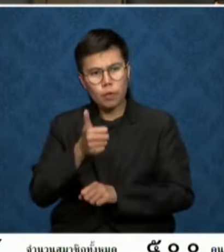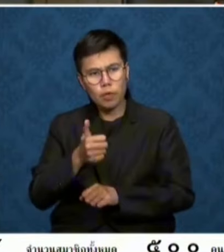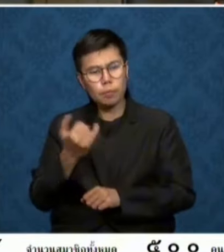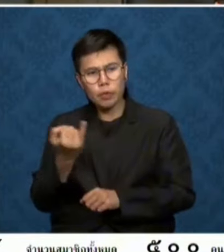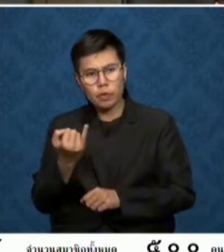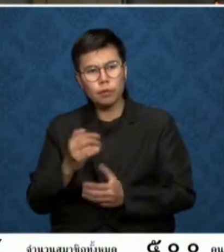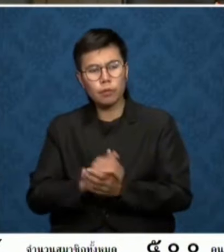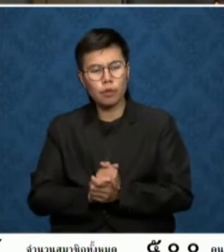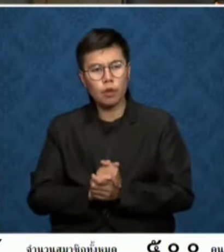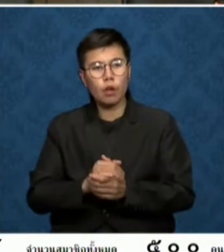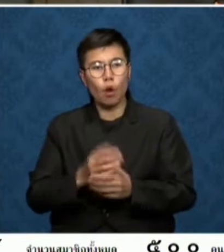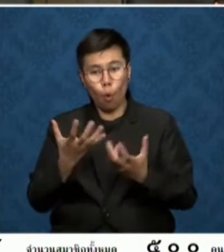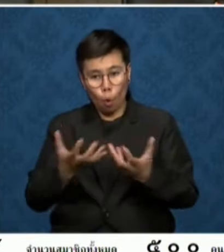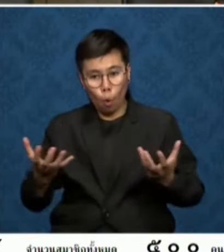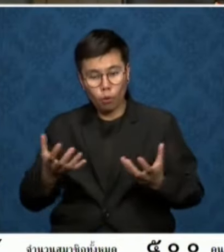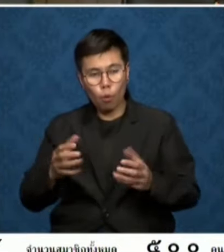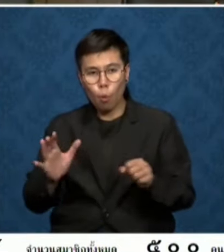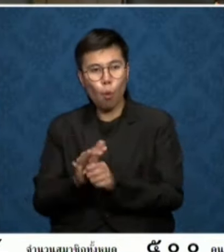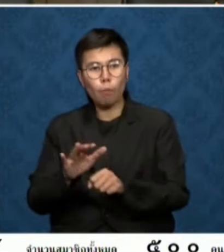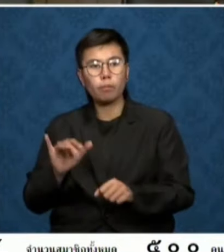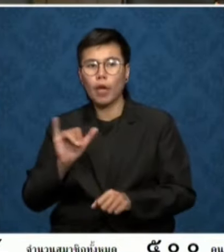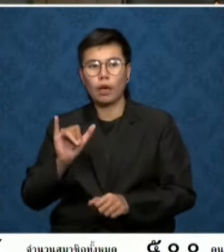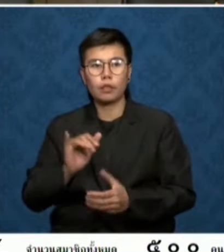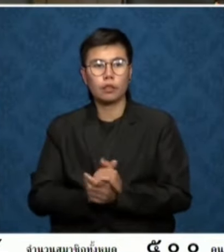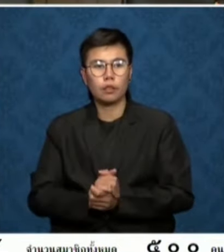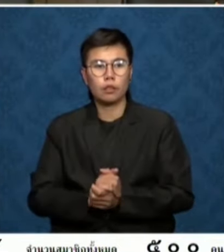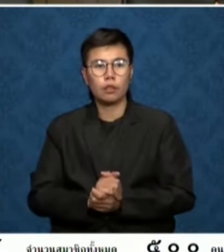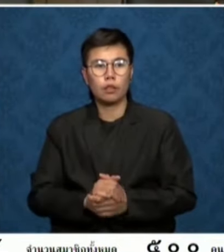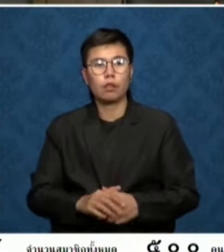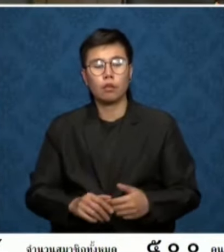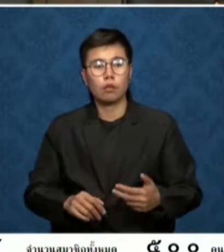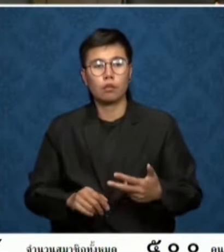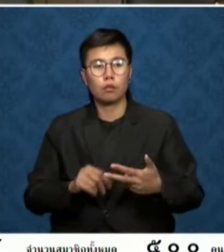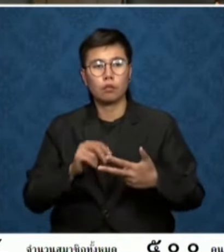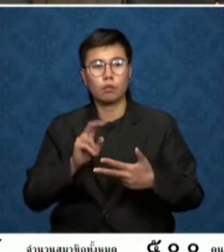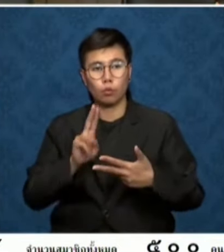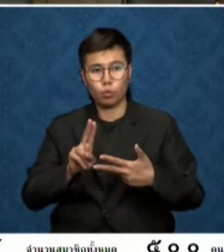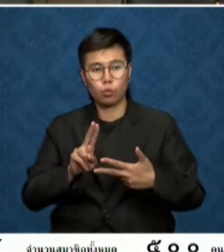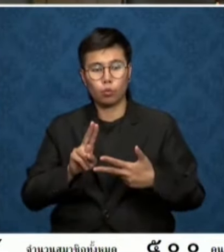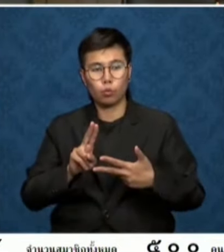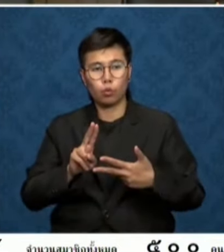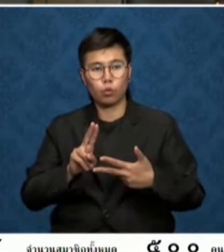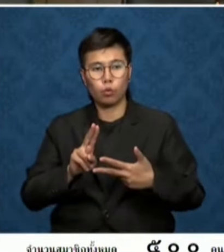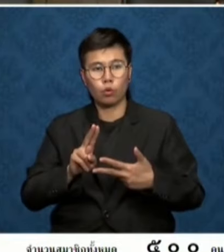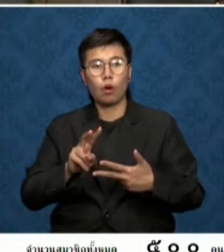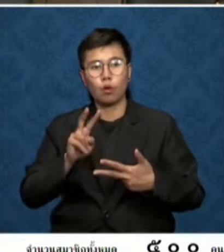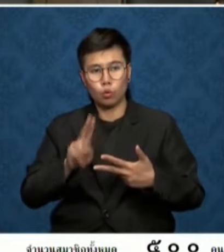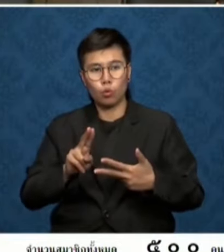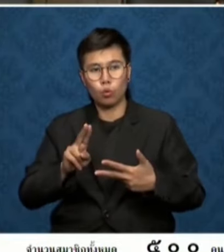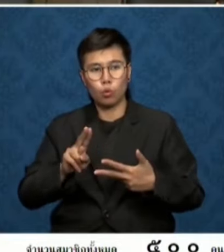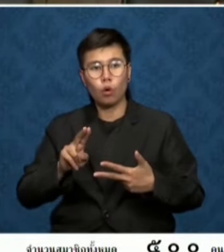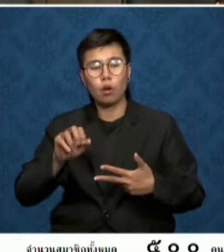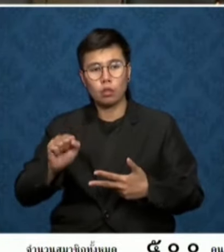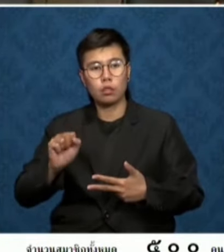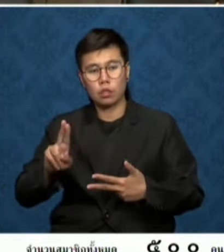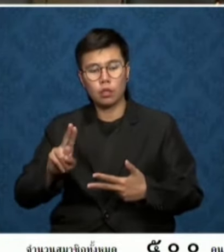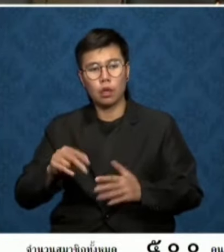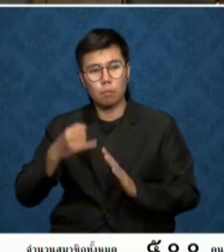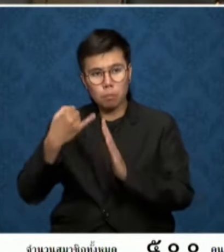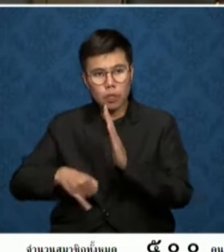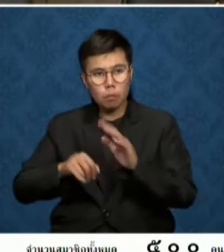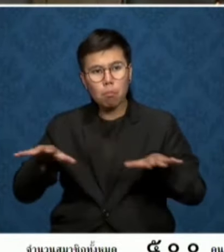ถึงค่าครุภัณฑ์ต่างๆนะครับต่อมาครับตัว U คืออะไรครับ U คือคำว่า unusual ซึ่งก็แปลว่าผิดปก